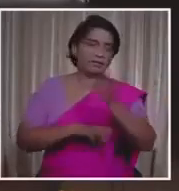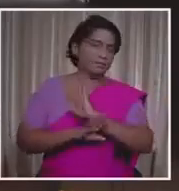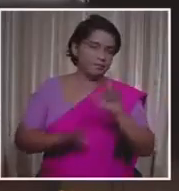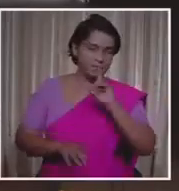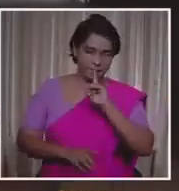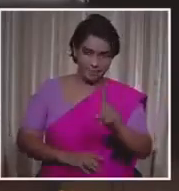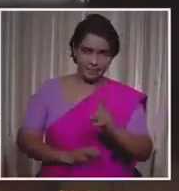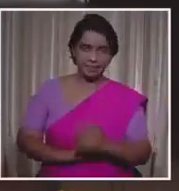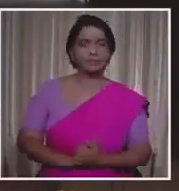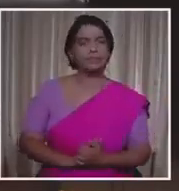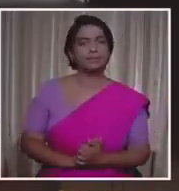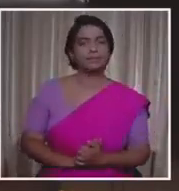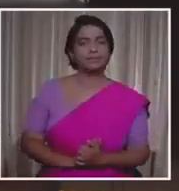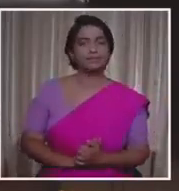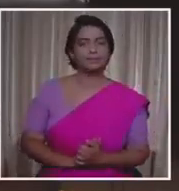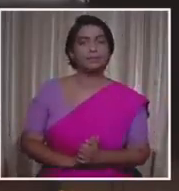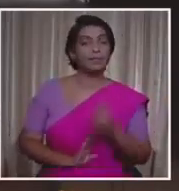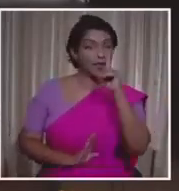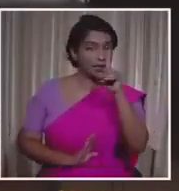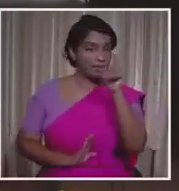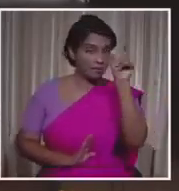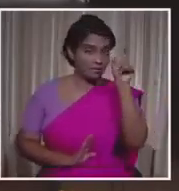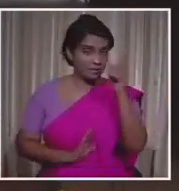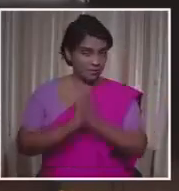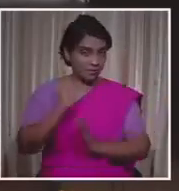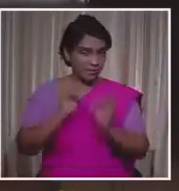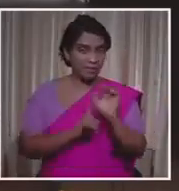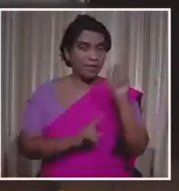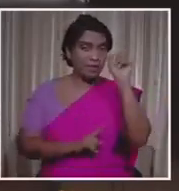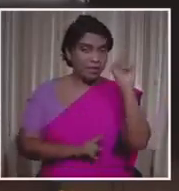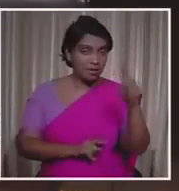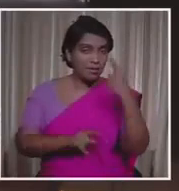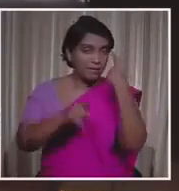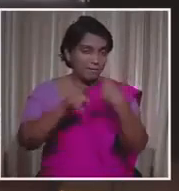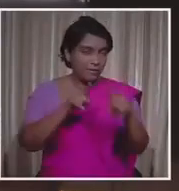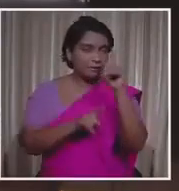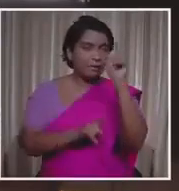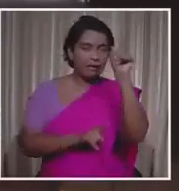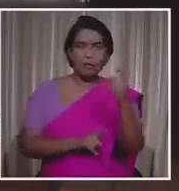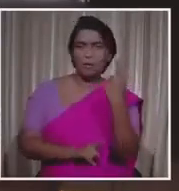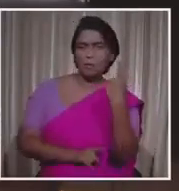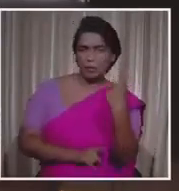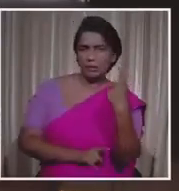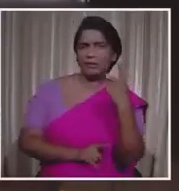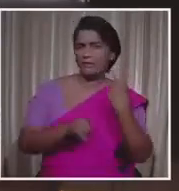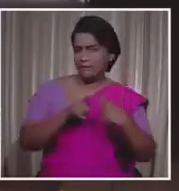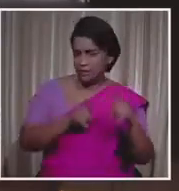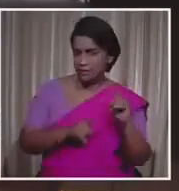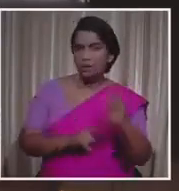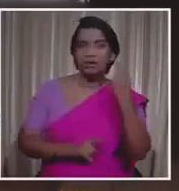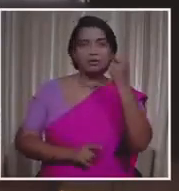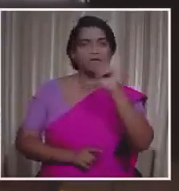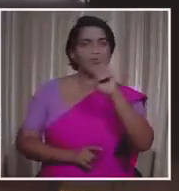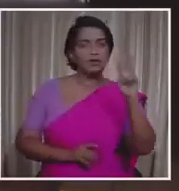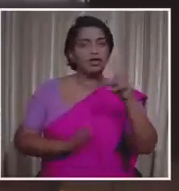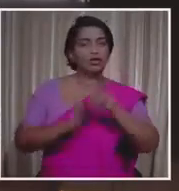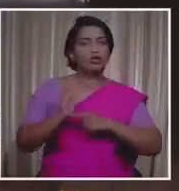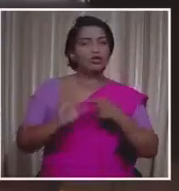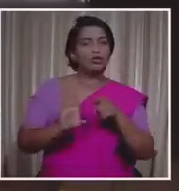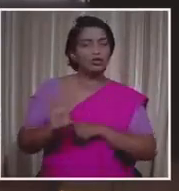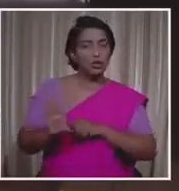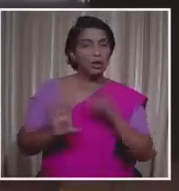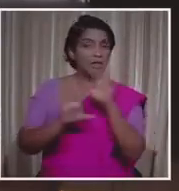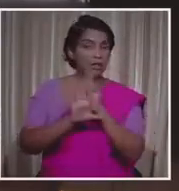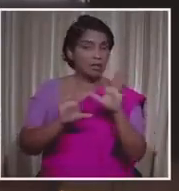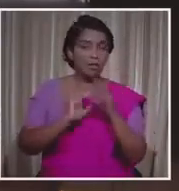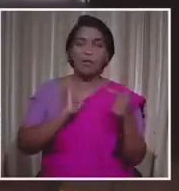කැමැත්තෙමි. එක් මන්ත්‍රීවරයෙකුගේ නම පමණක් යෝජනා වී තිබෙනවා නම් 2022 ජූලි මාස 19